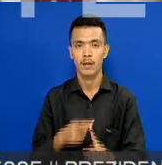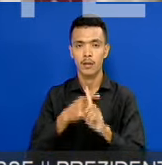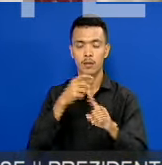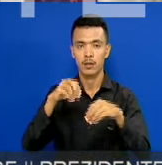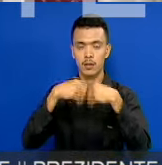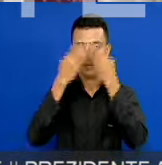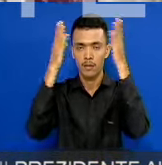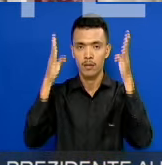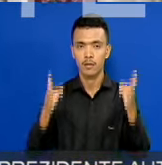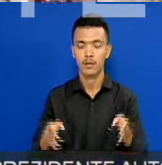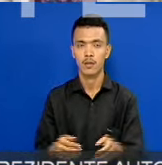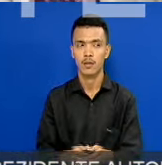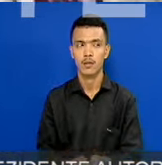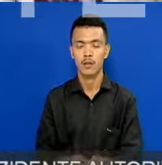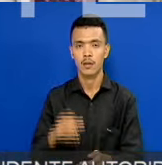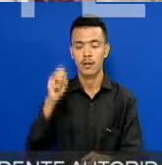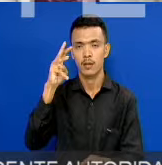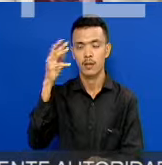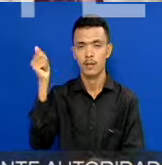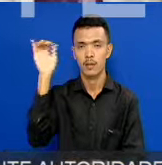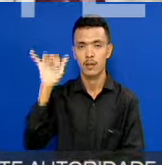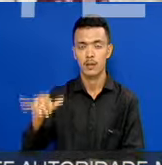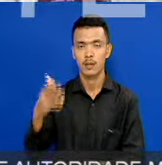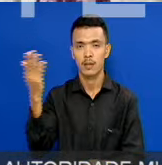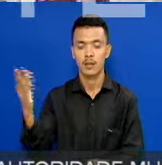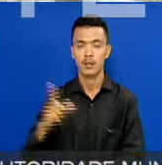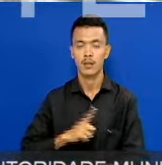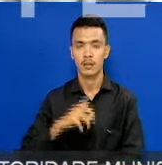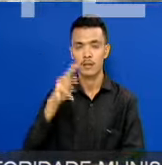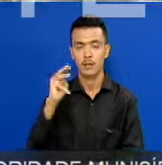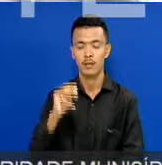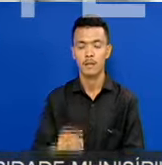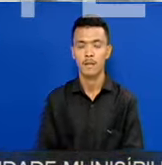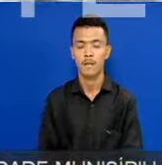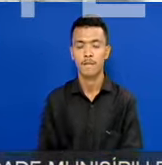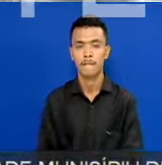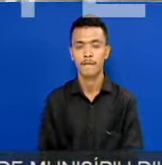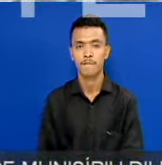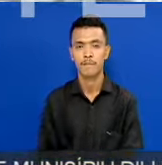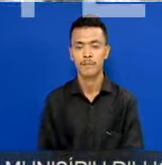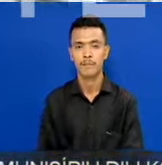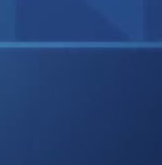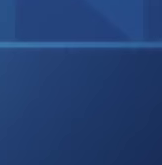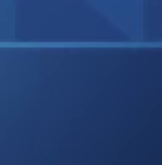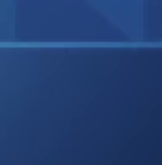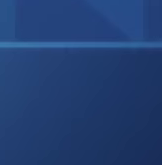profesores preskolar to'o ensino sekundar jural sira iha Lauten. Husi Lauten, Julius Seisas, ba